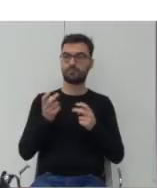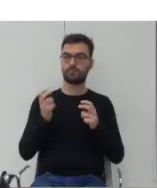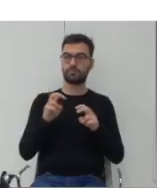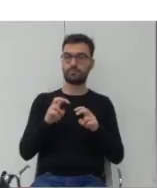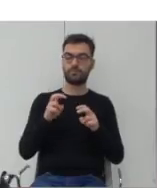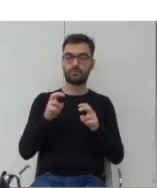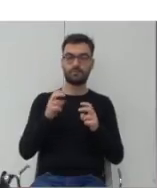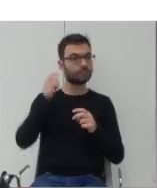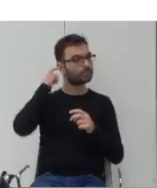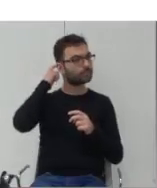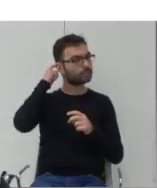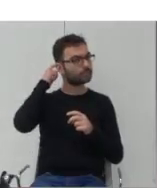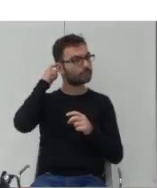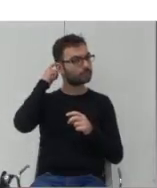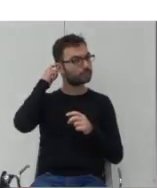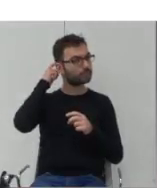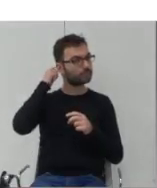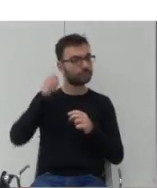powstało, przepraszam bardzo.